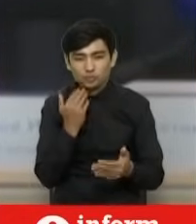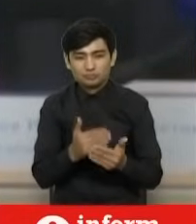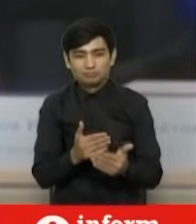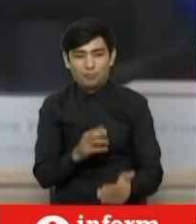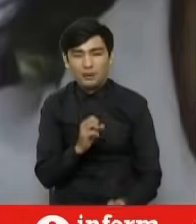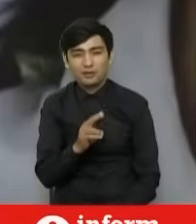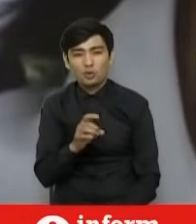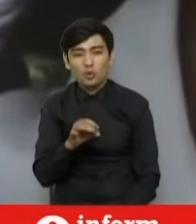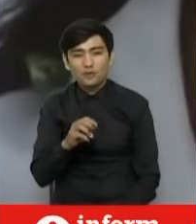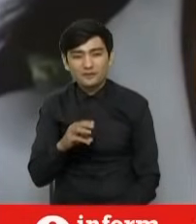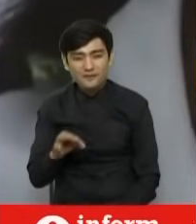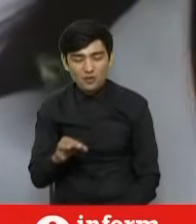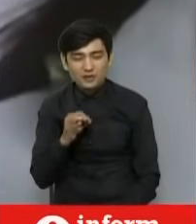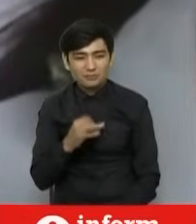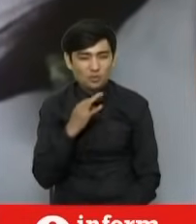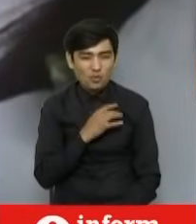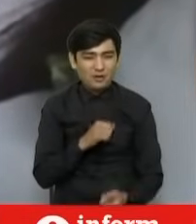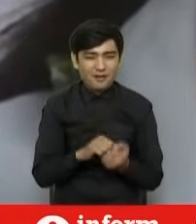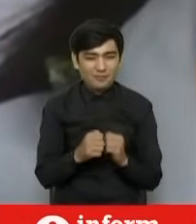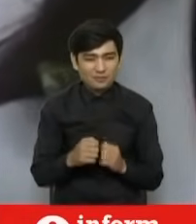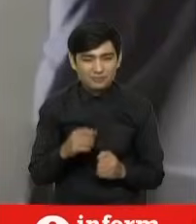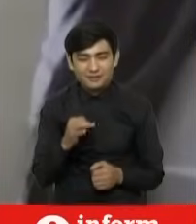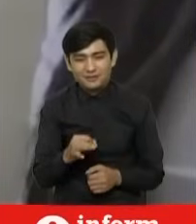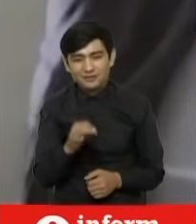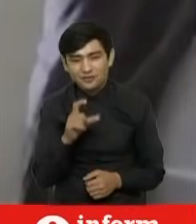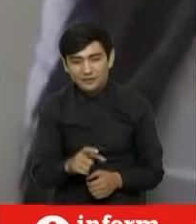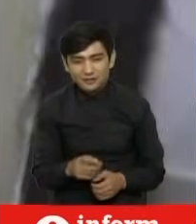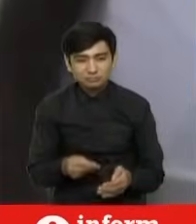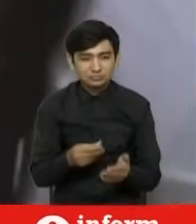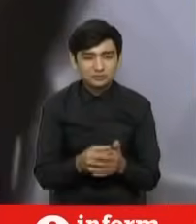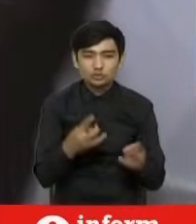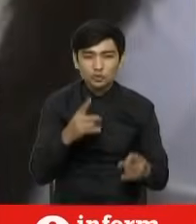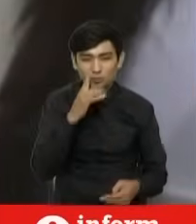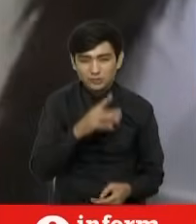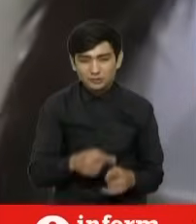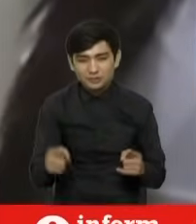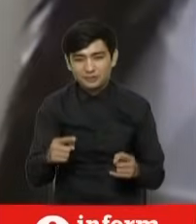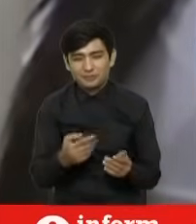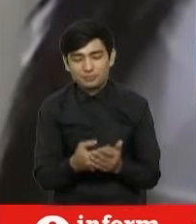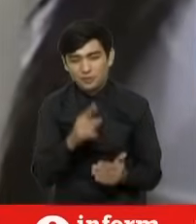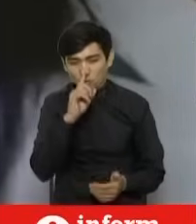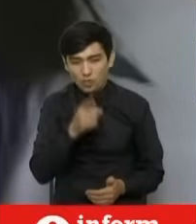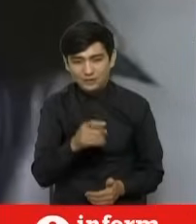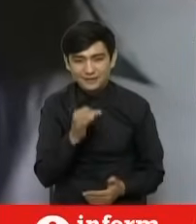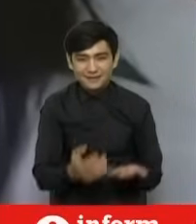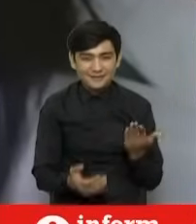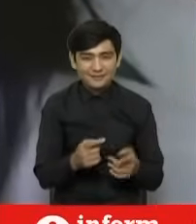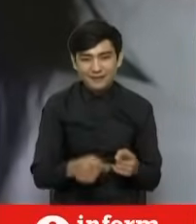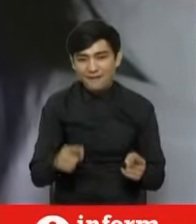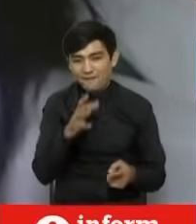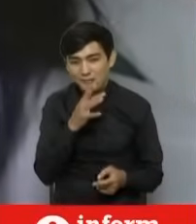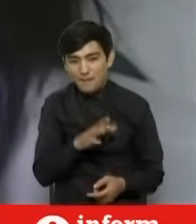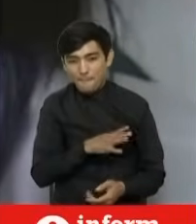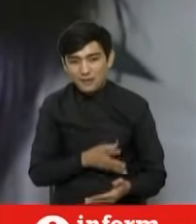которая имеет множество подводных камней. Так претендент не должен платить по кредиту в течение целого года. Если за это время